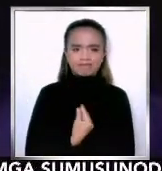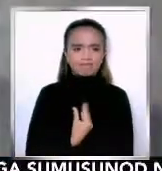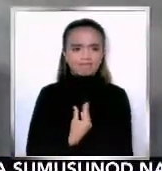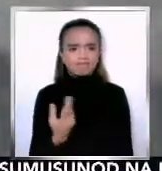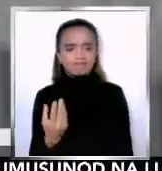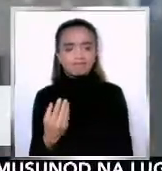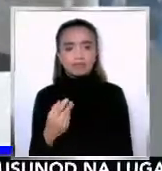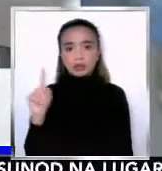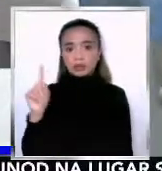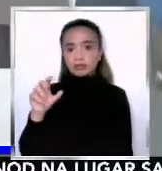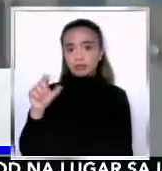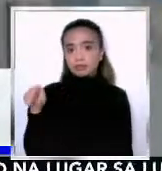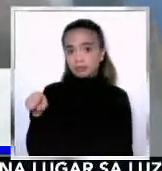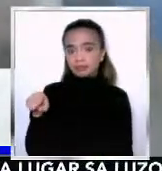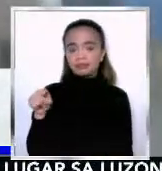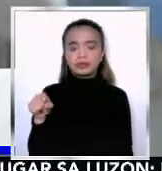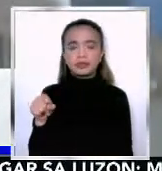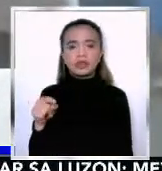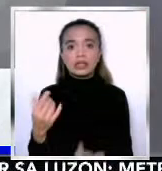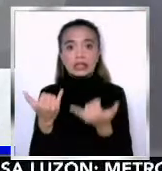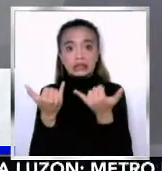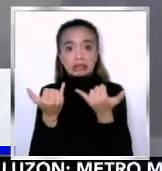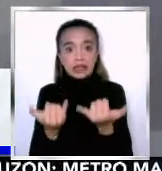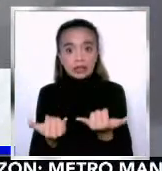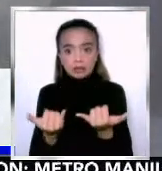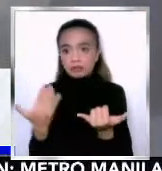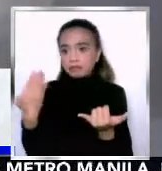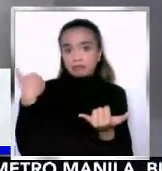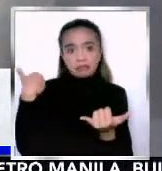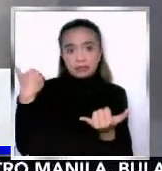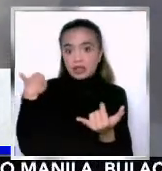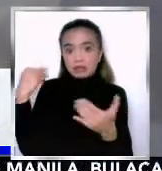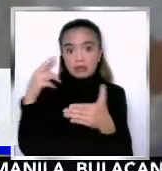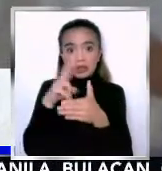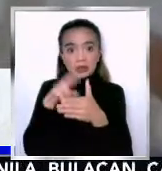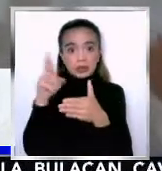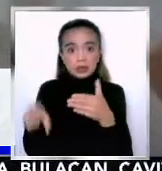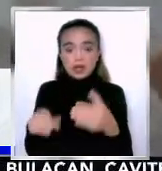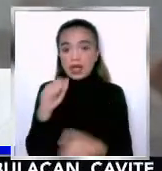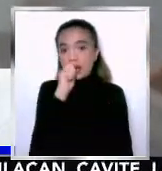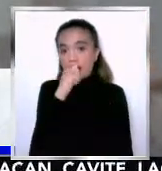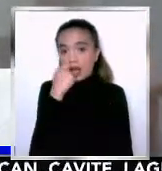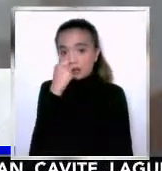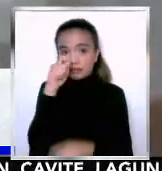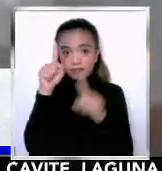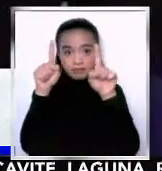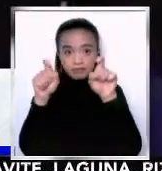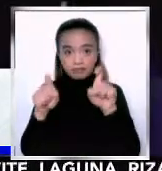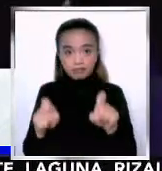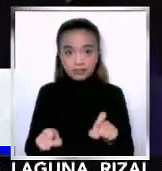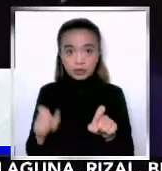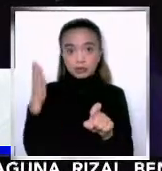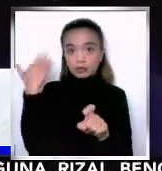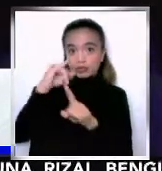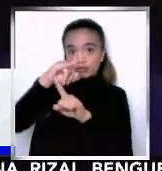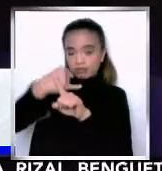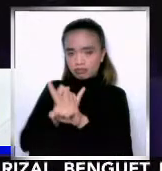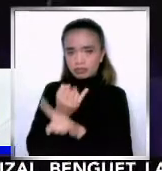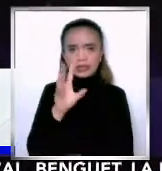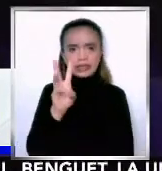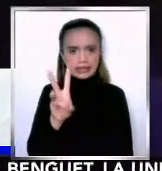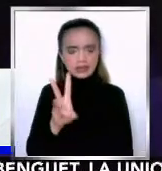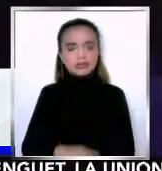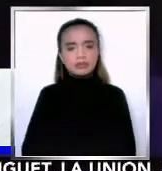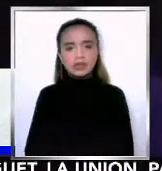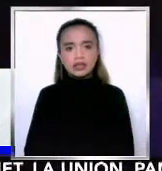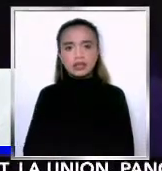Santos. Hanggang ngayon daw kasi, wala pang resulta ang RT-PCR test niya noong January 6. Makaraang maging close